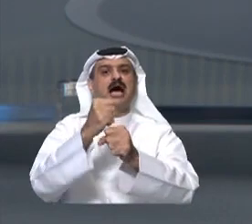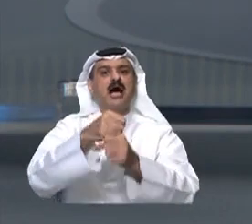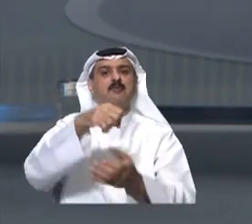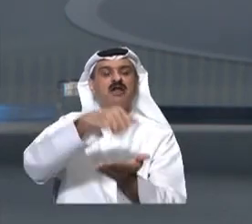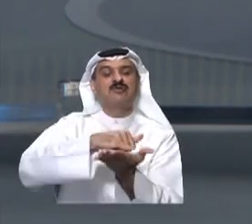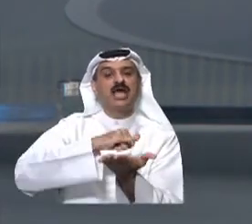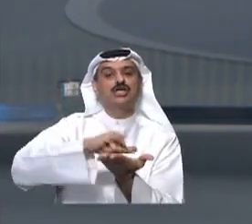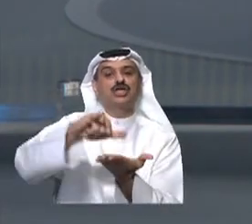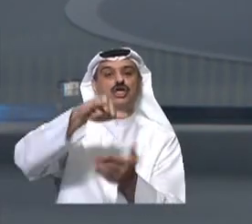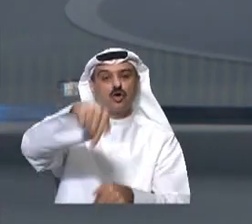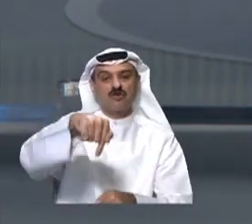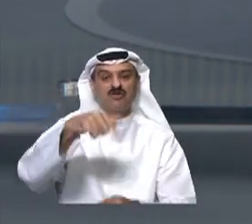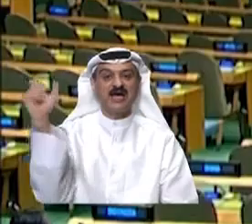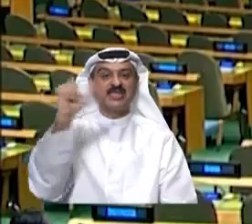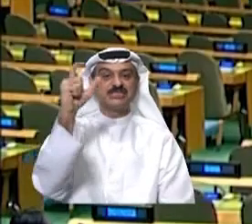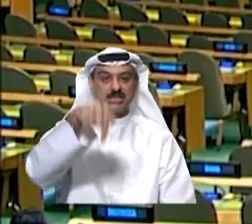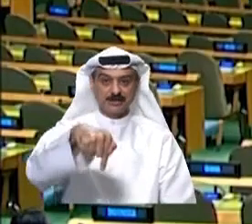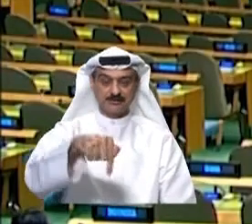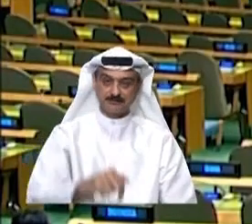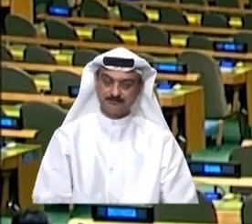الشهر الجاري.